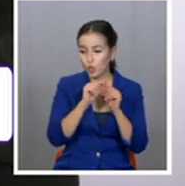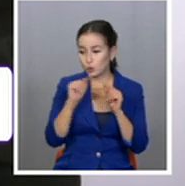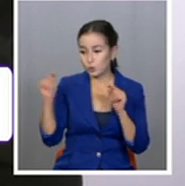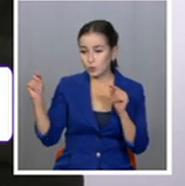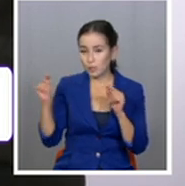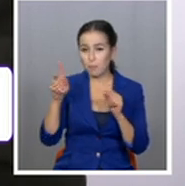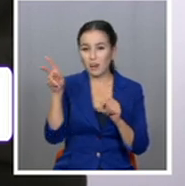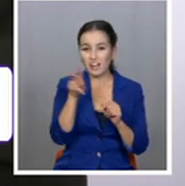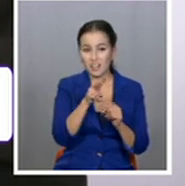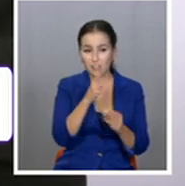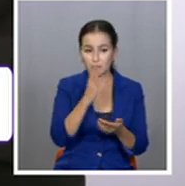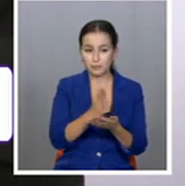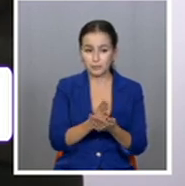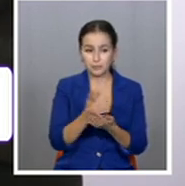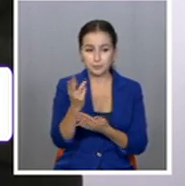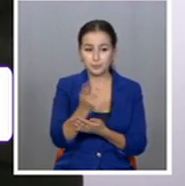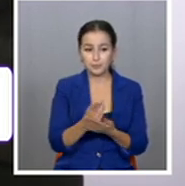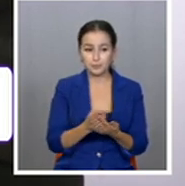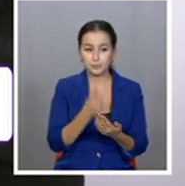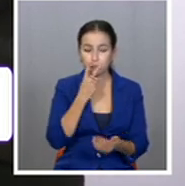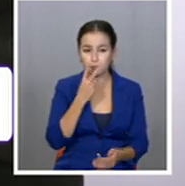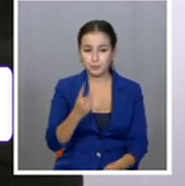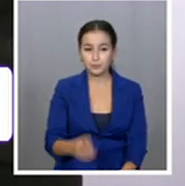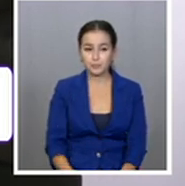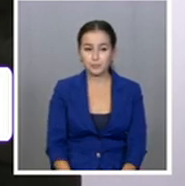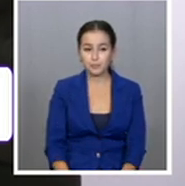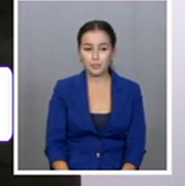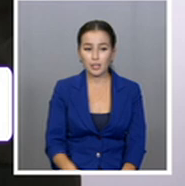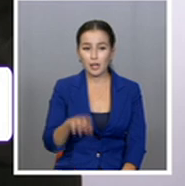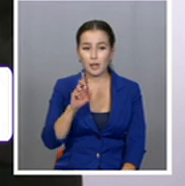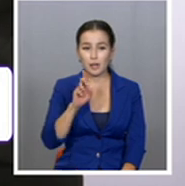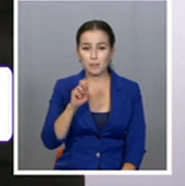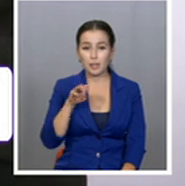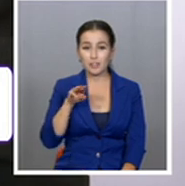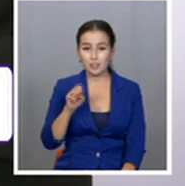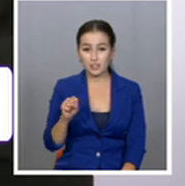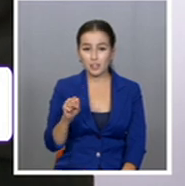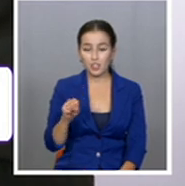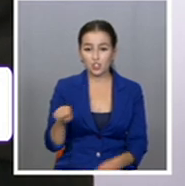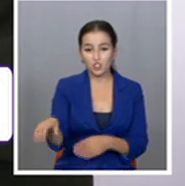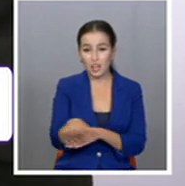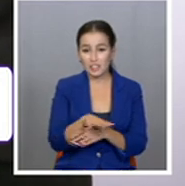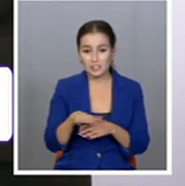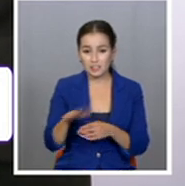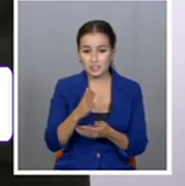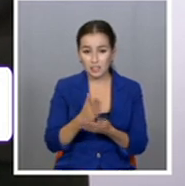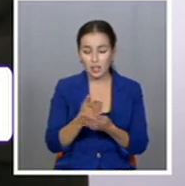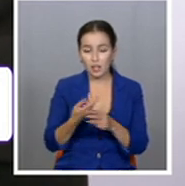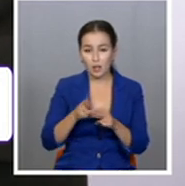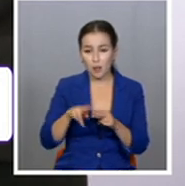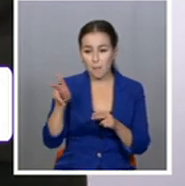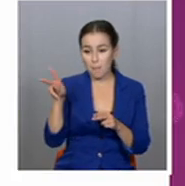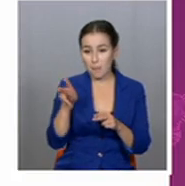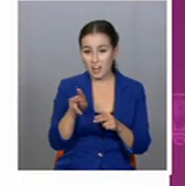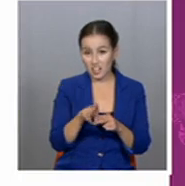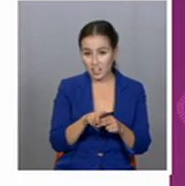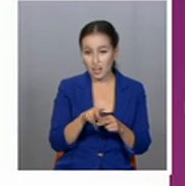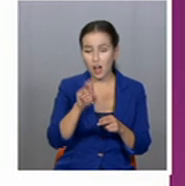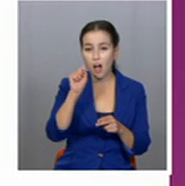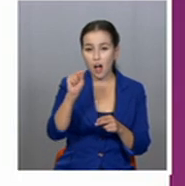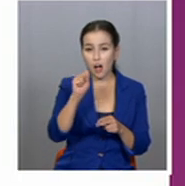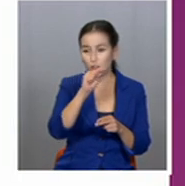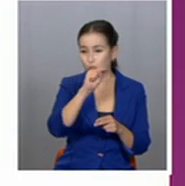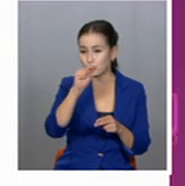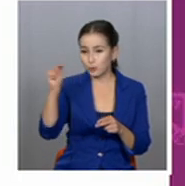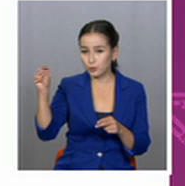болады. Суретті қарайық. Бетті жазықтығы берілген, бетті жазықтығына параллель А түзуі берілген.